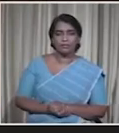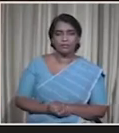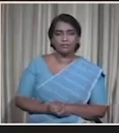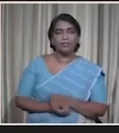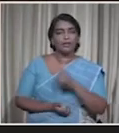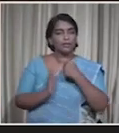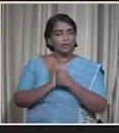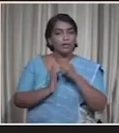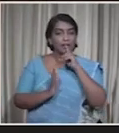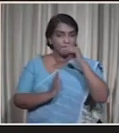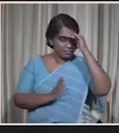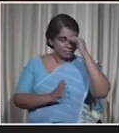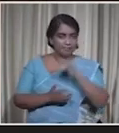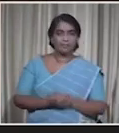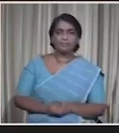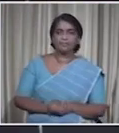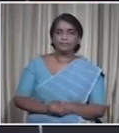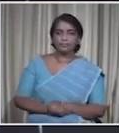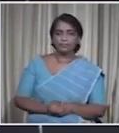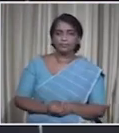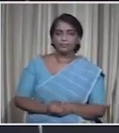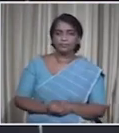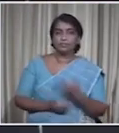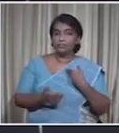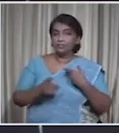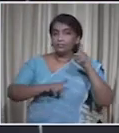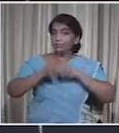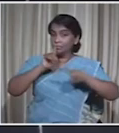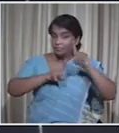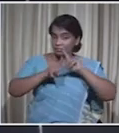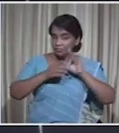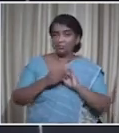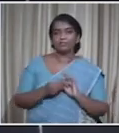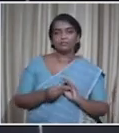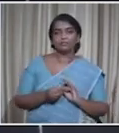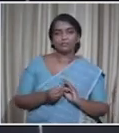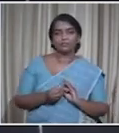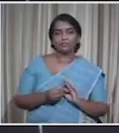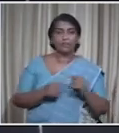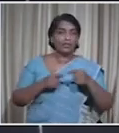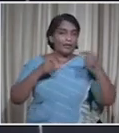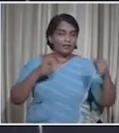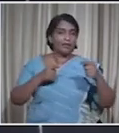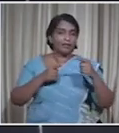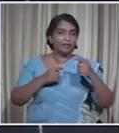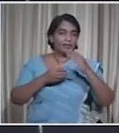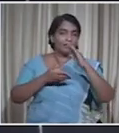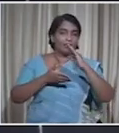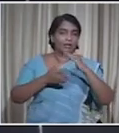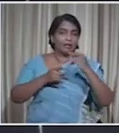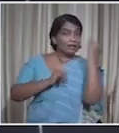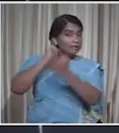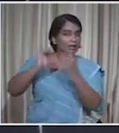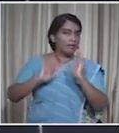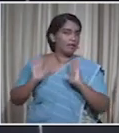කරු කතානායකතුමනි මම එකක් කියනවා අපි මෙතන සාකච්ඡා කරද්දී කරුණාකර විපක්ෂ සහයෝගය ඕන නම් විපක්ෂට දොස් කියන්න